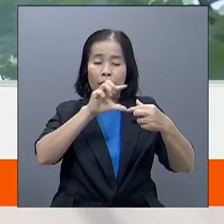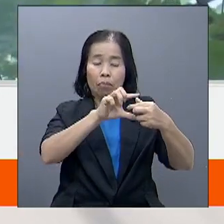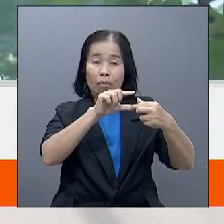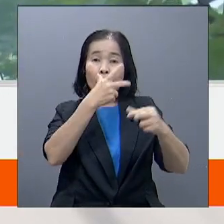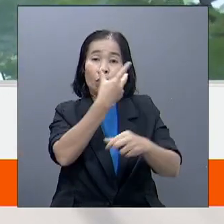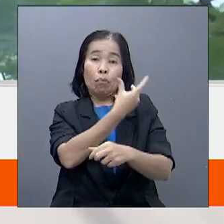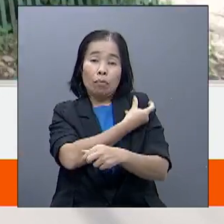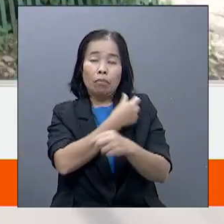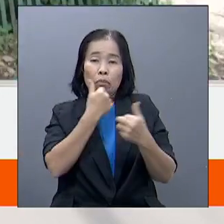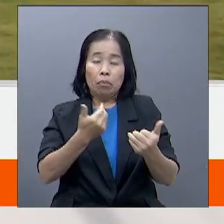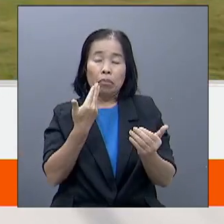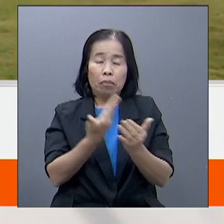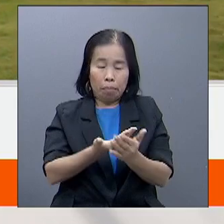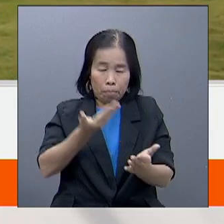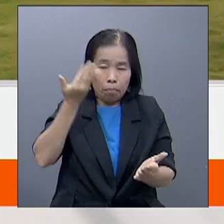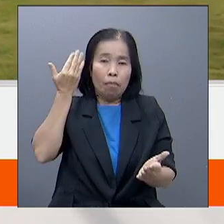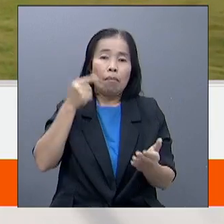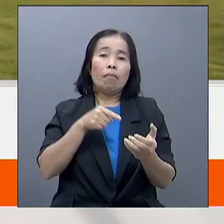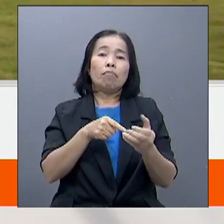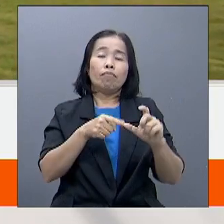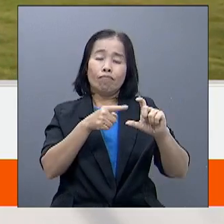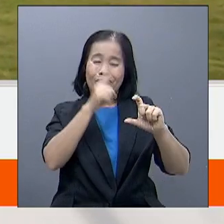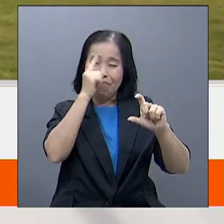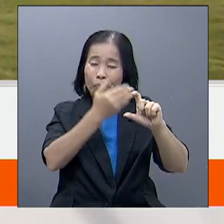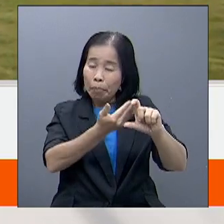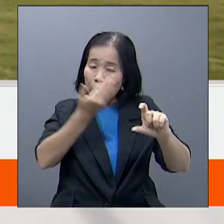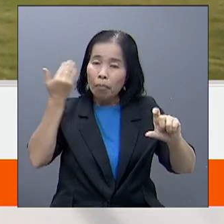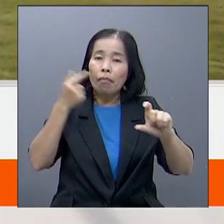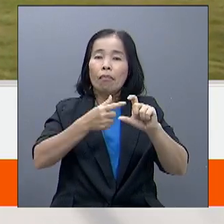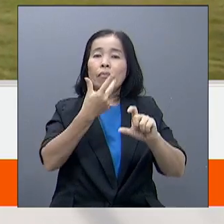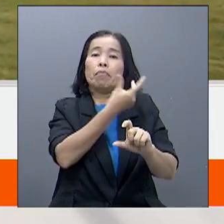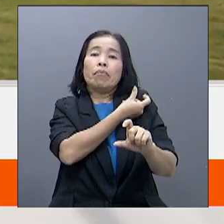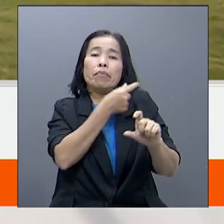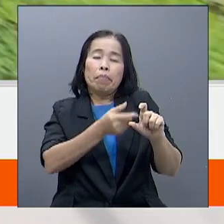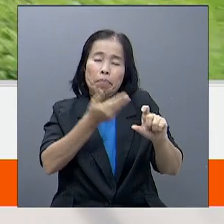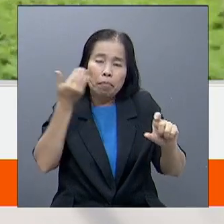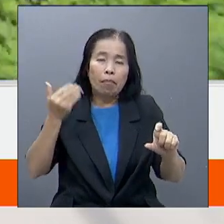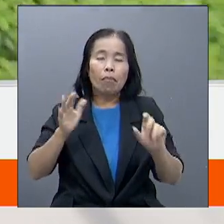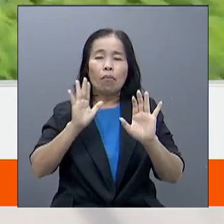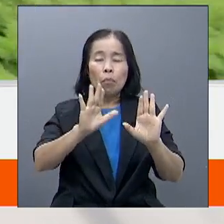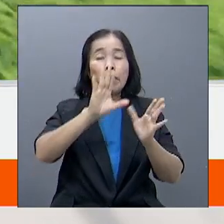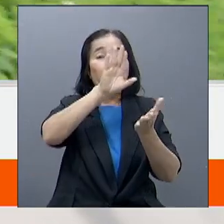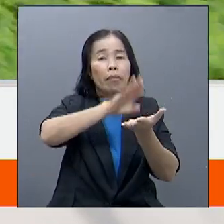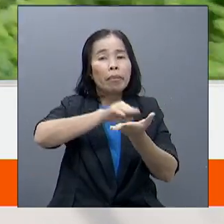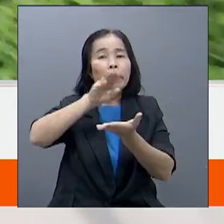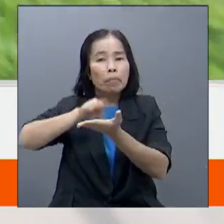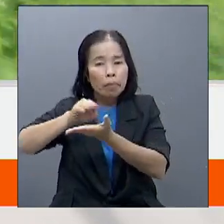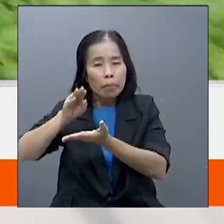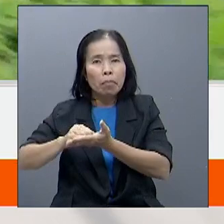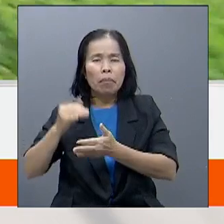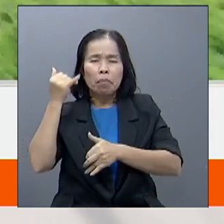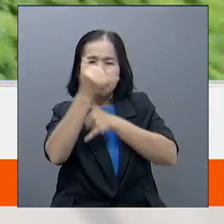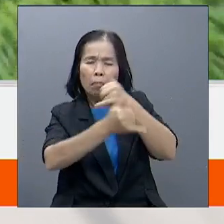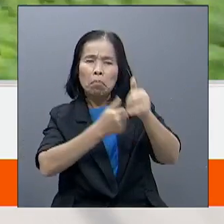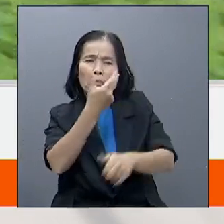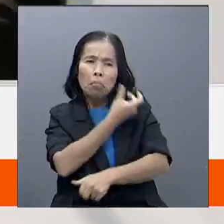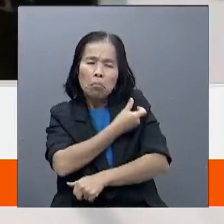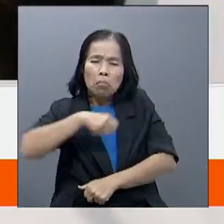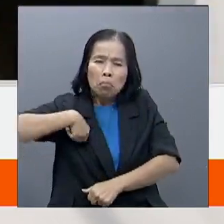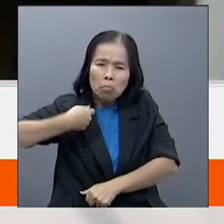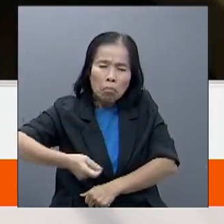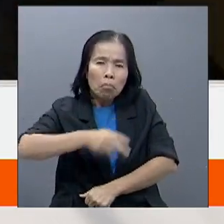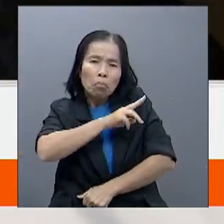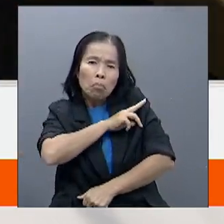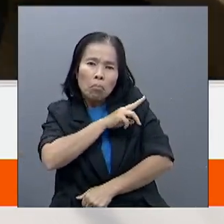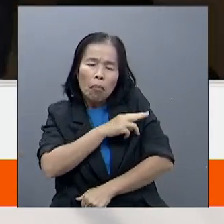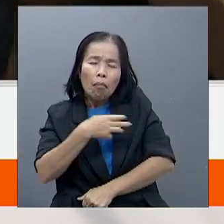าตอนนี้ค่อนข้างสูง ค่ะ นะครับเพราะฉะนั้นเนี่ยเราอาจจะเก็บข้อมูลในคนที่ไปฉีดกันเองและเราก็รู้ว่าเอา